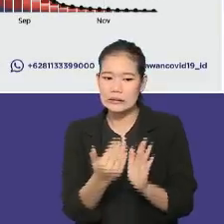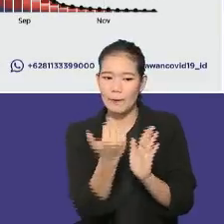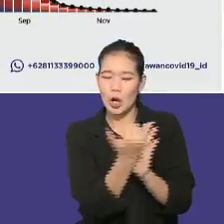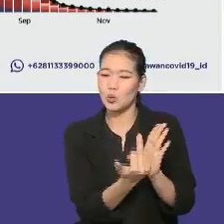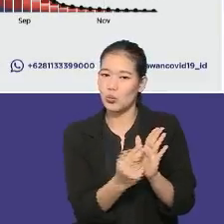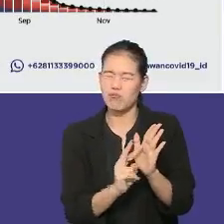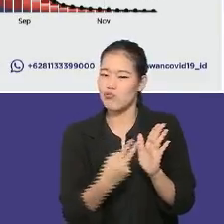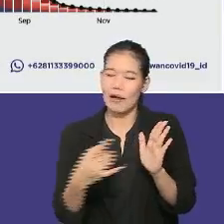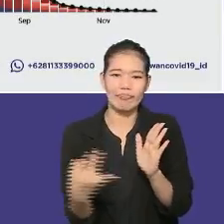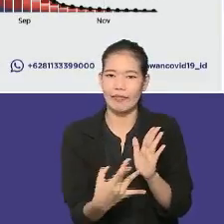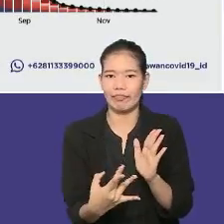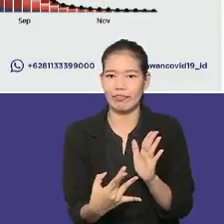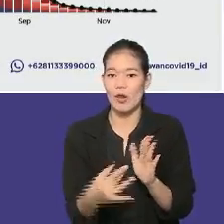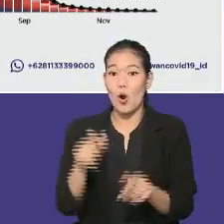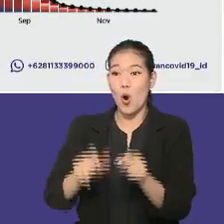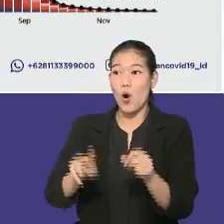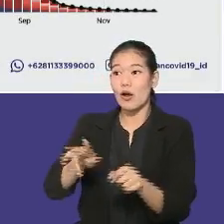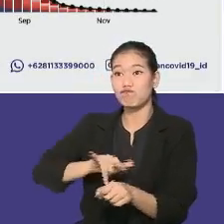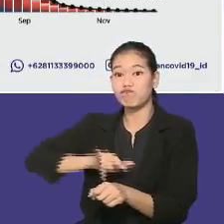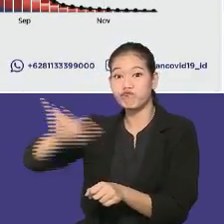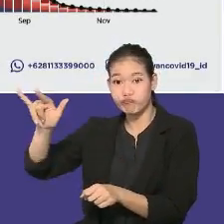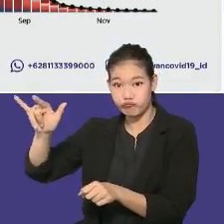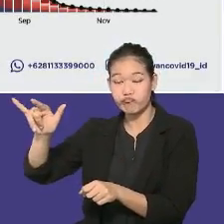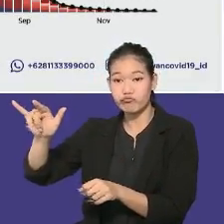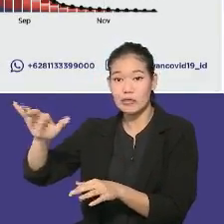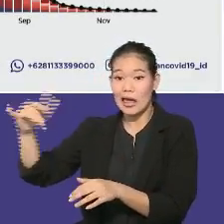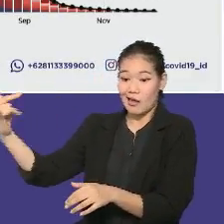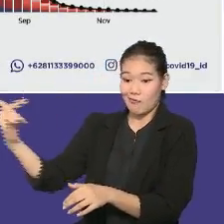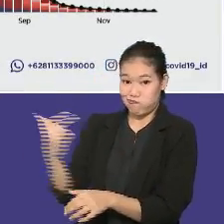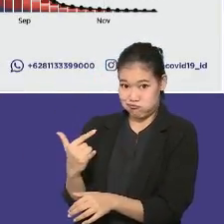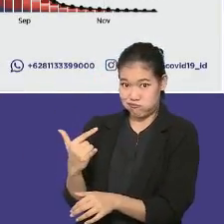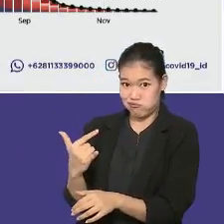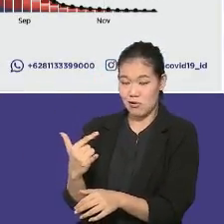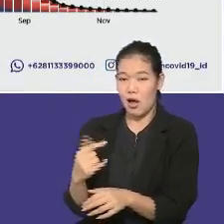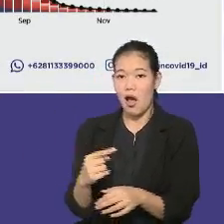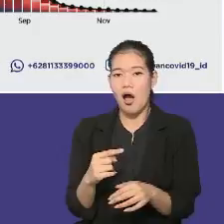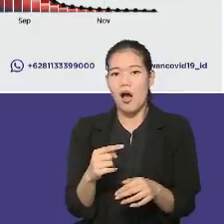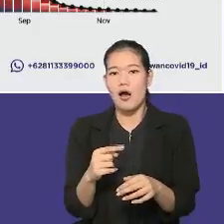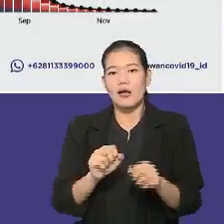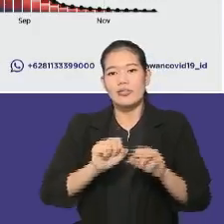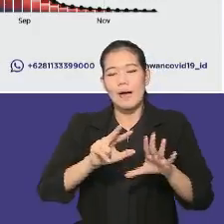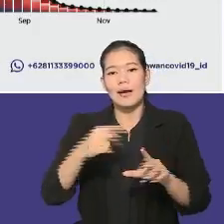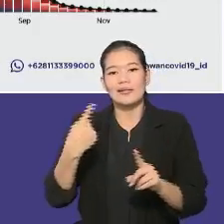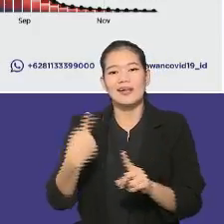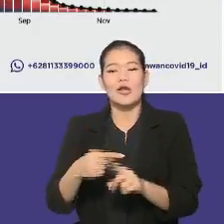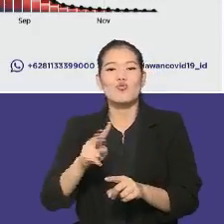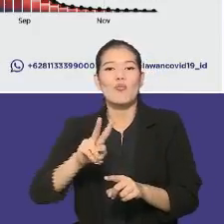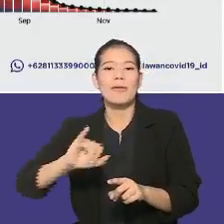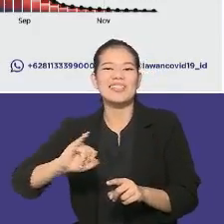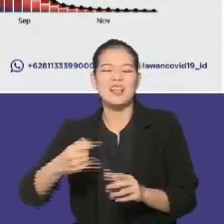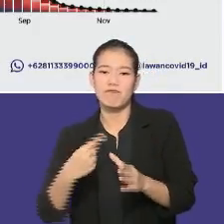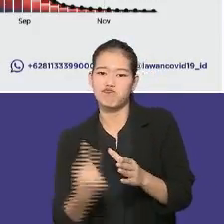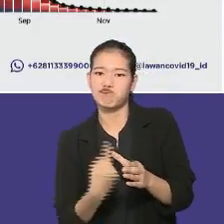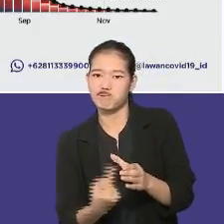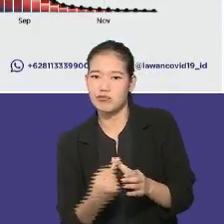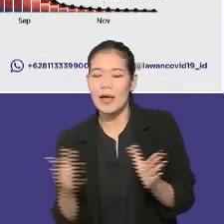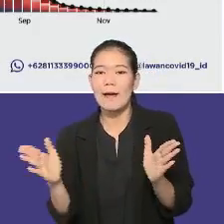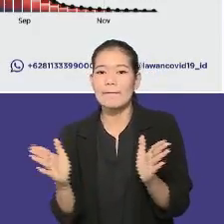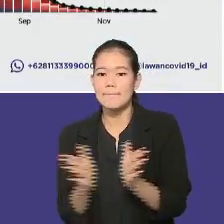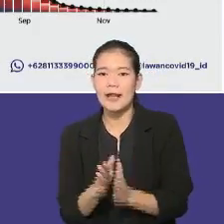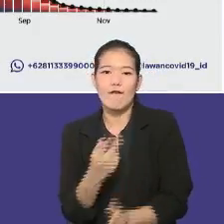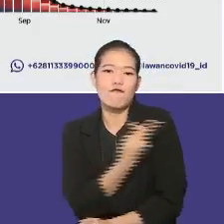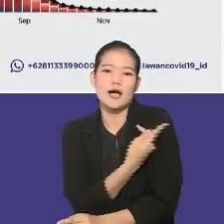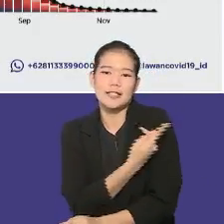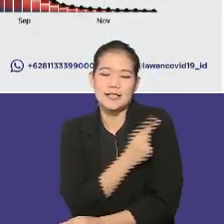internasional menjadi wajib karantina 8 kali 24 jam dan wajib vaksin dosis lengkap. Hal ini